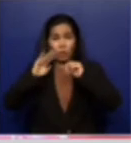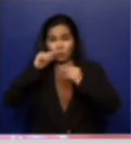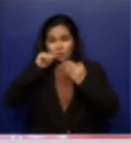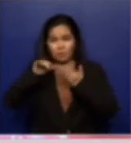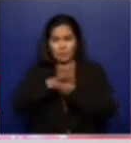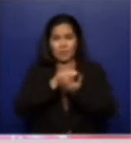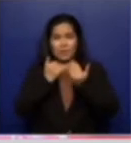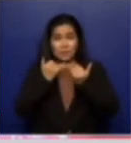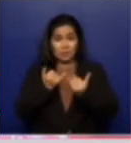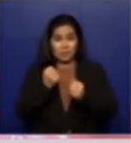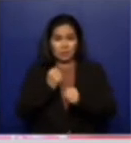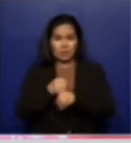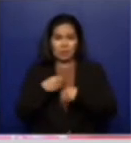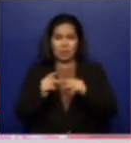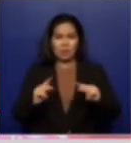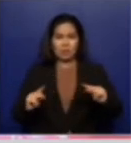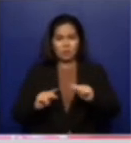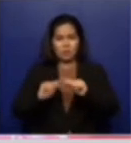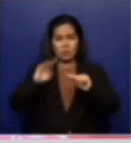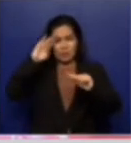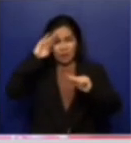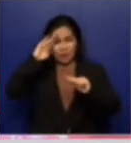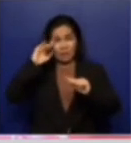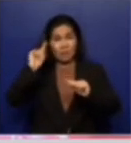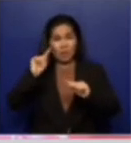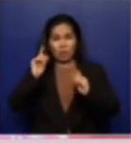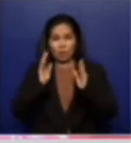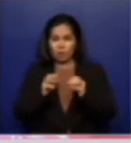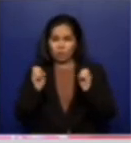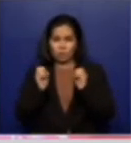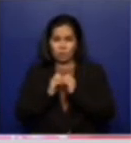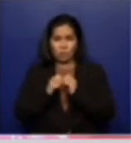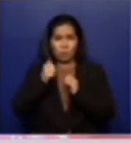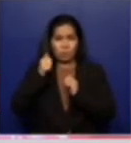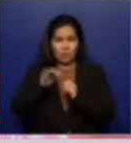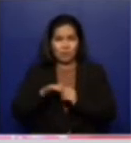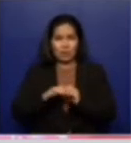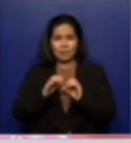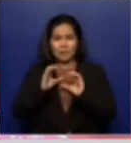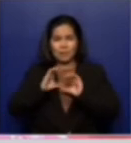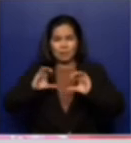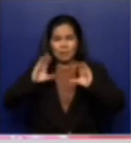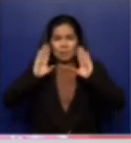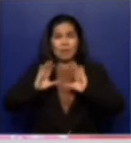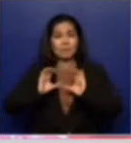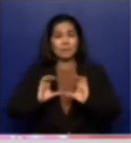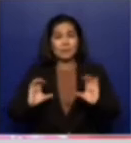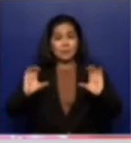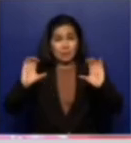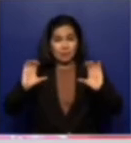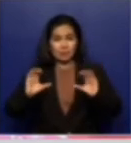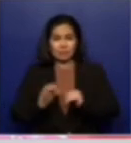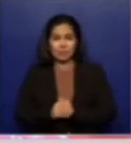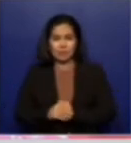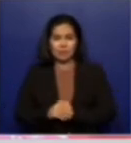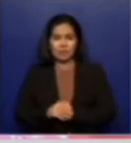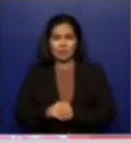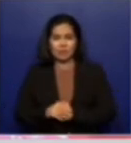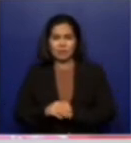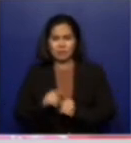ระทรวงกลาโหมนั้นเป็นกระทรวงที่แตะต้องไม่ได้สร้างรัฐราชการอันเป็นภาระแห่งงบประมาณแผ่